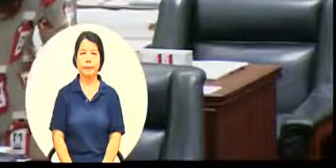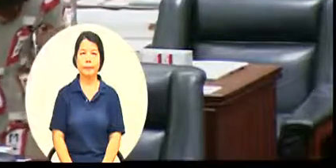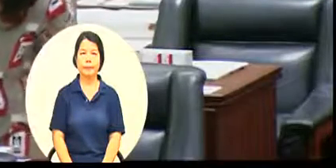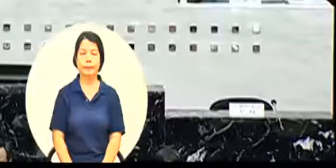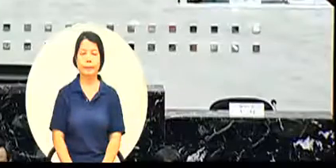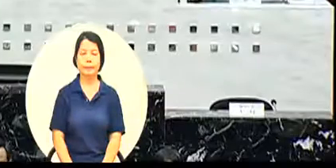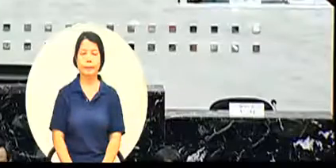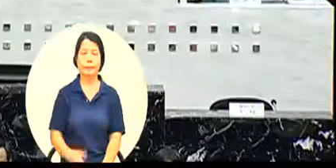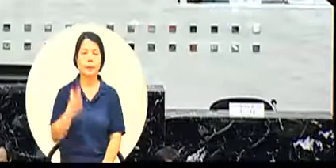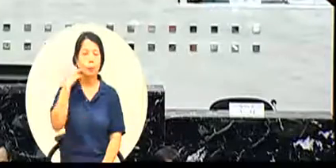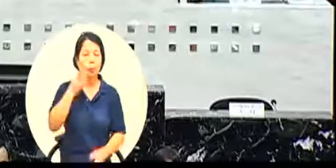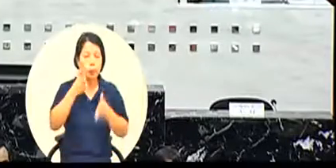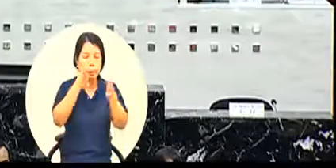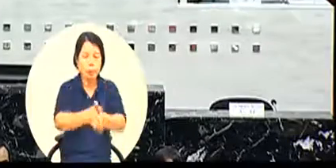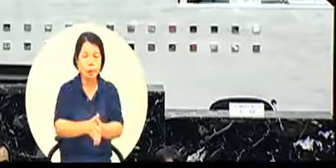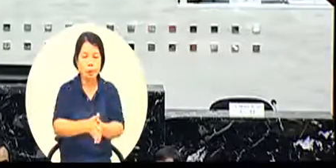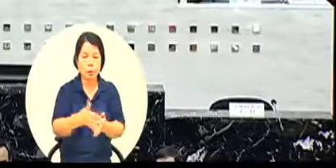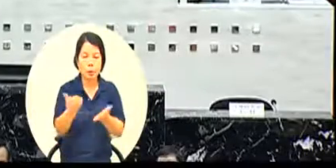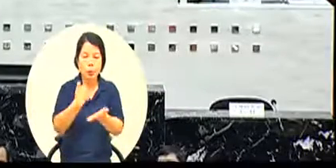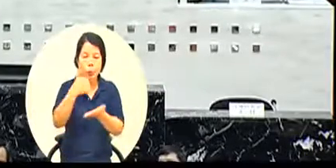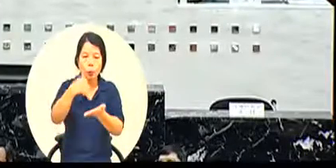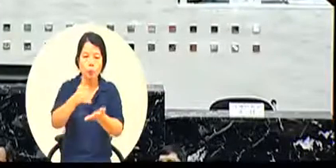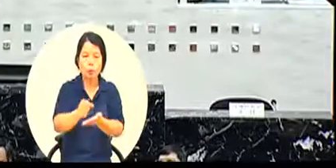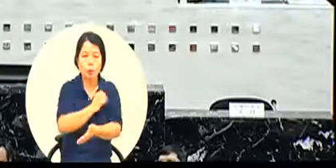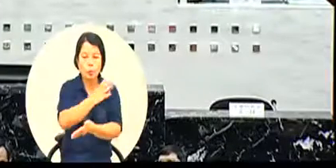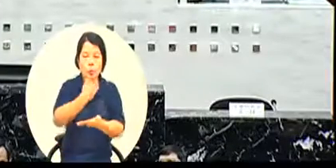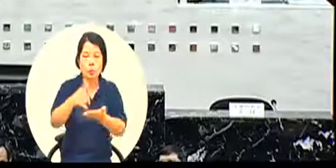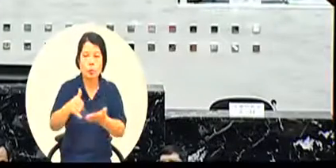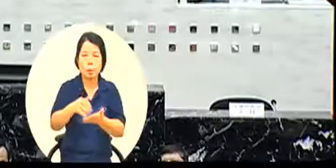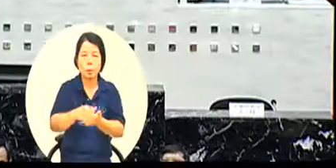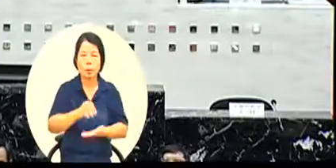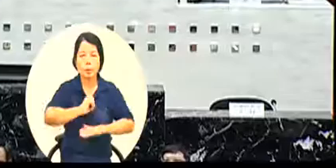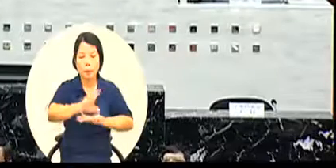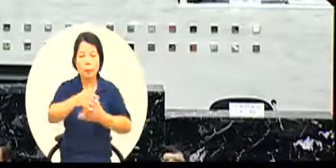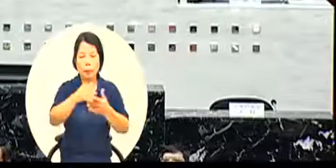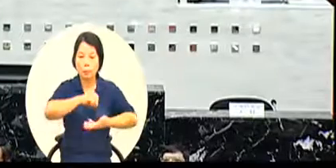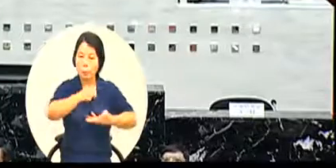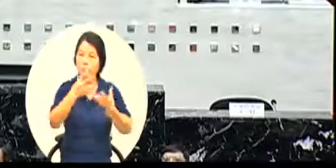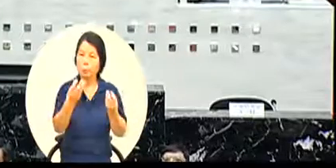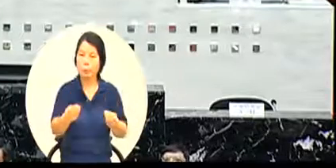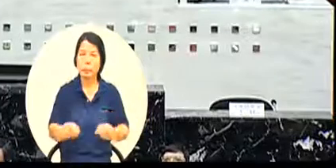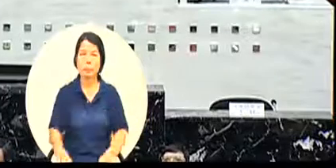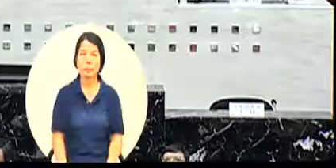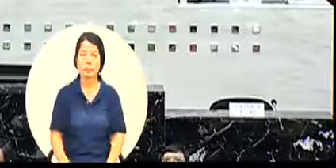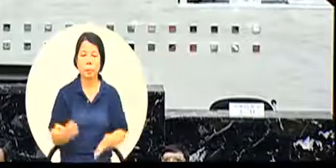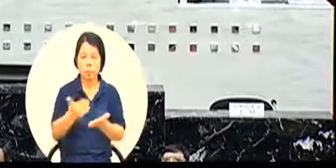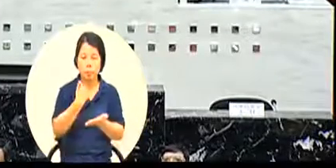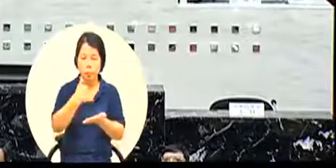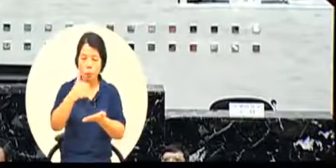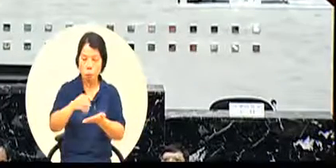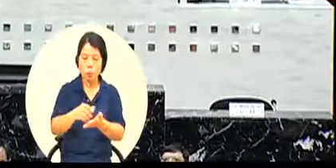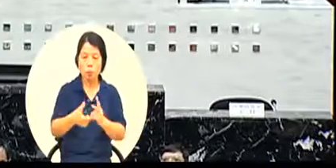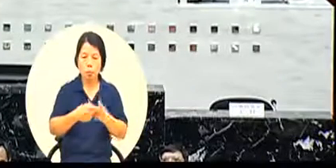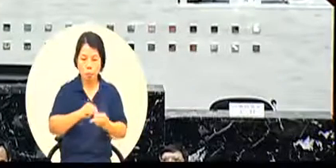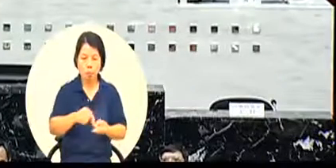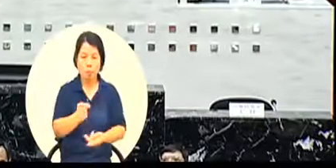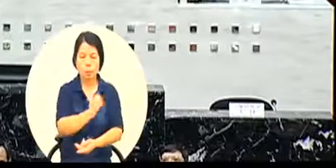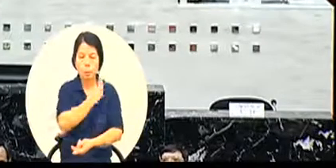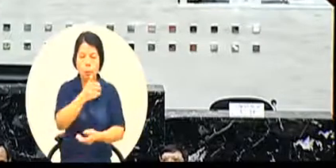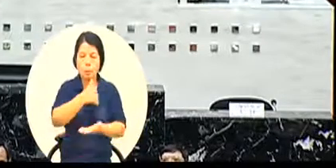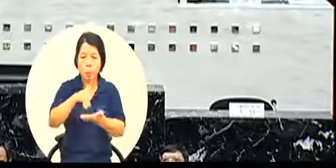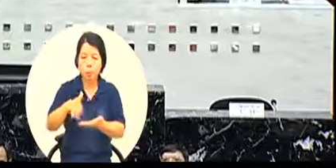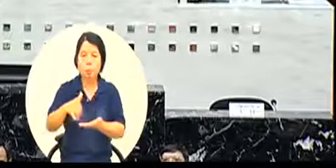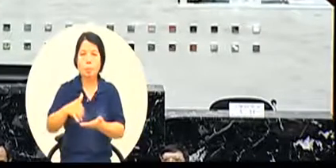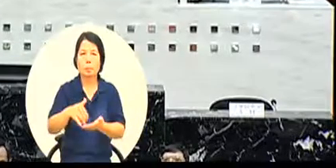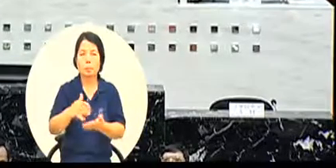如果针对预算跟决算的报告没有意见的话，预算跟决算，好，如果你要讲别的，